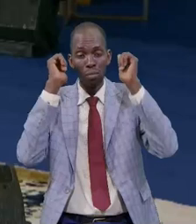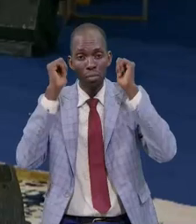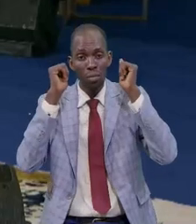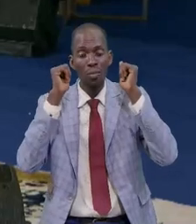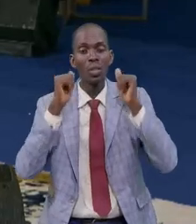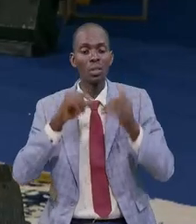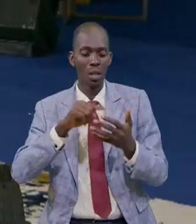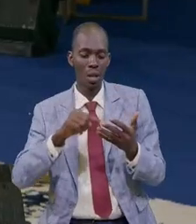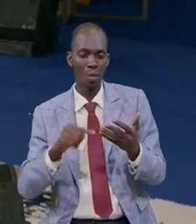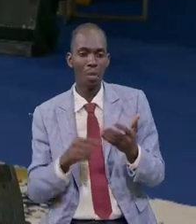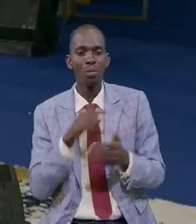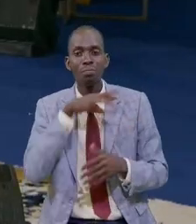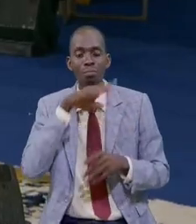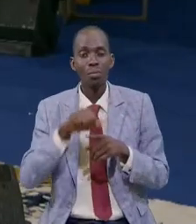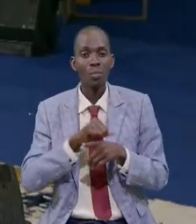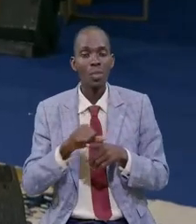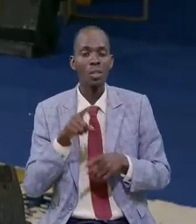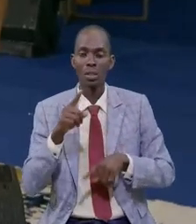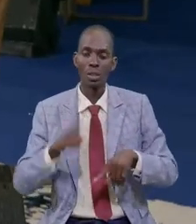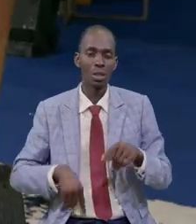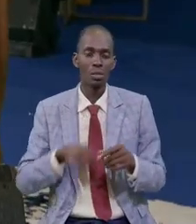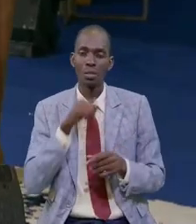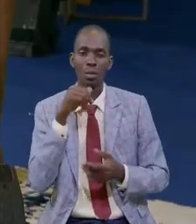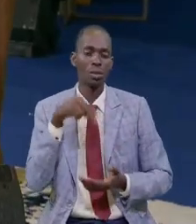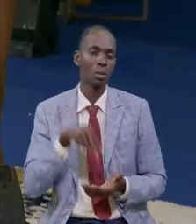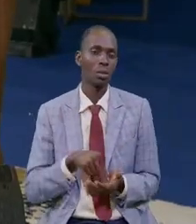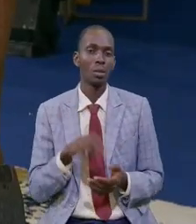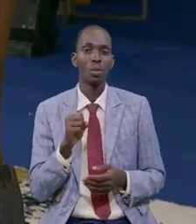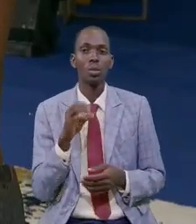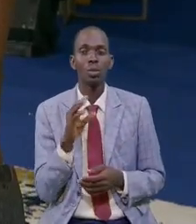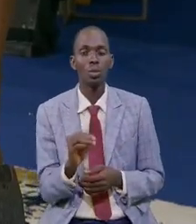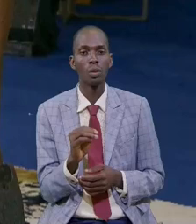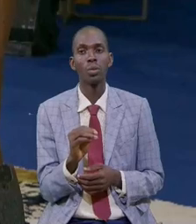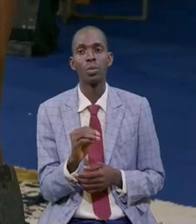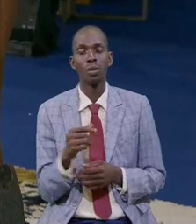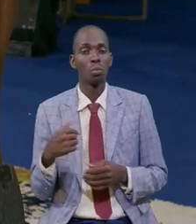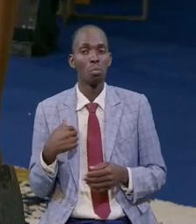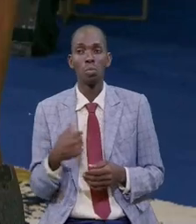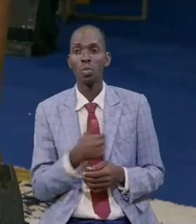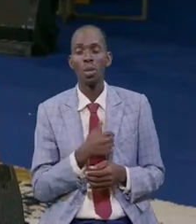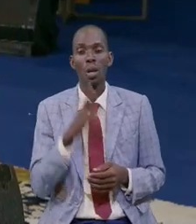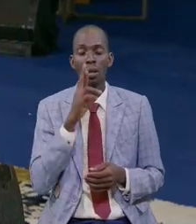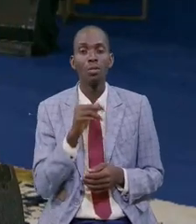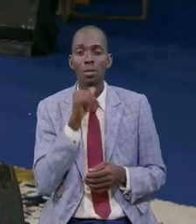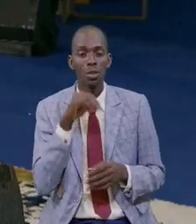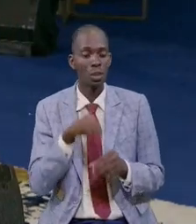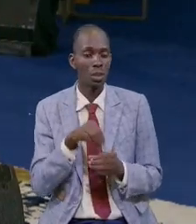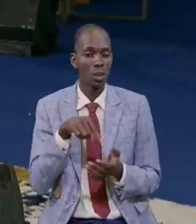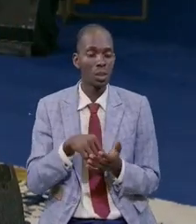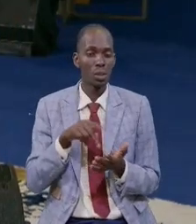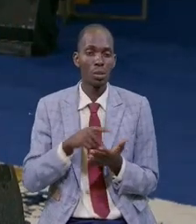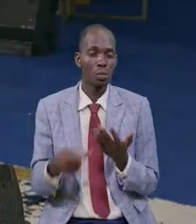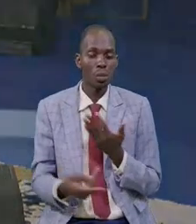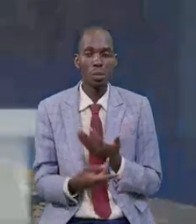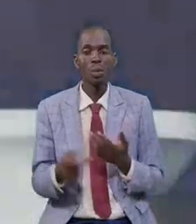corruption il n'arrive pas à se distinguer alors nous sommes pas là à l'impact des jeunes